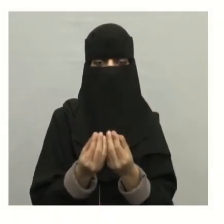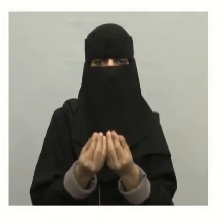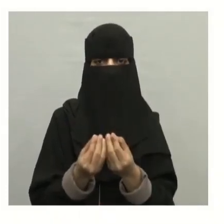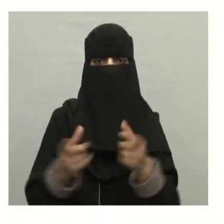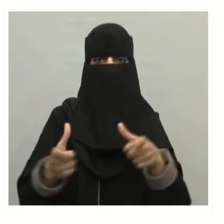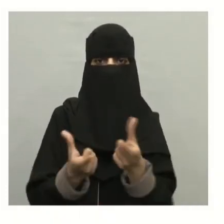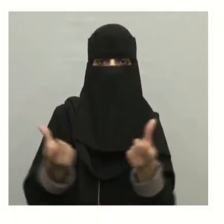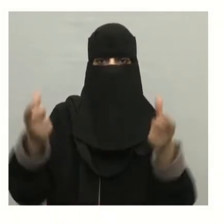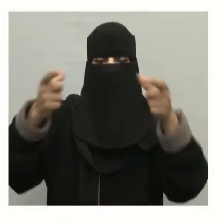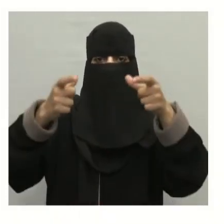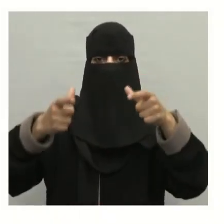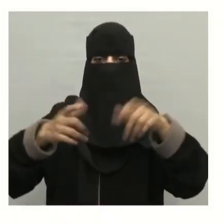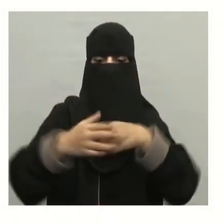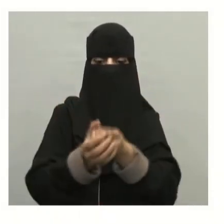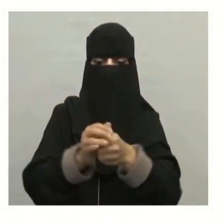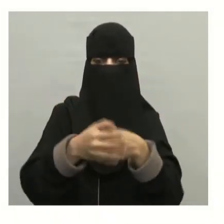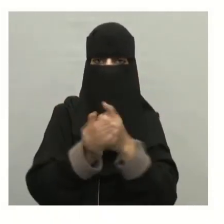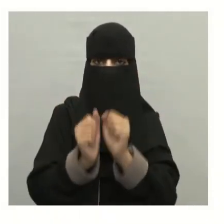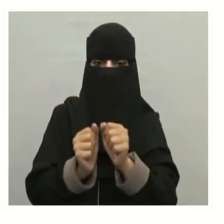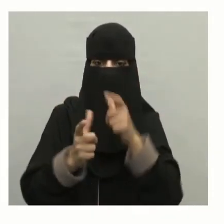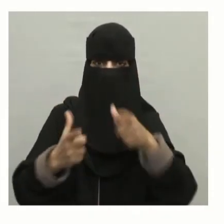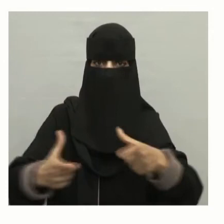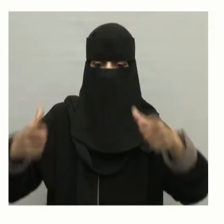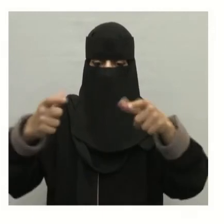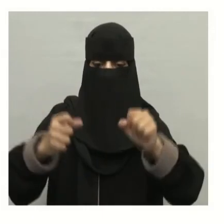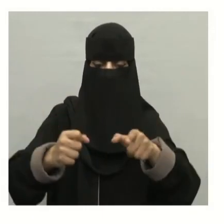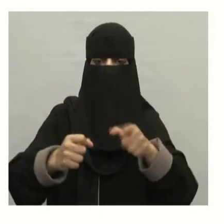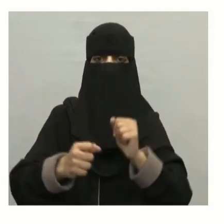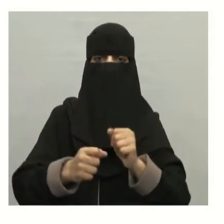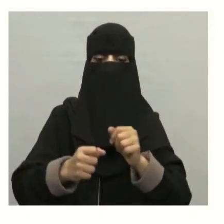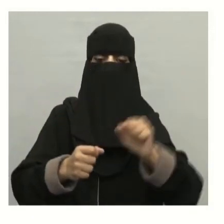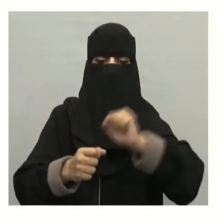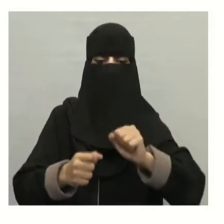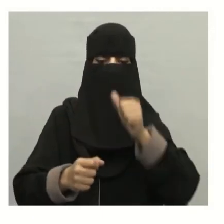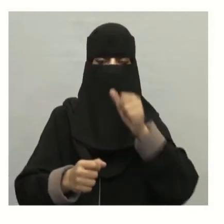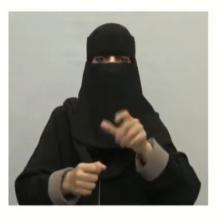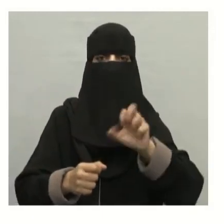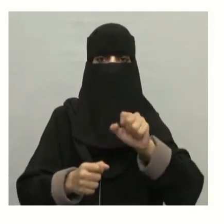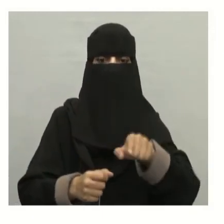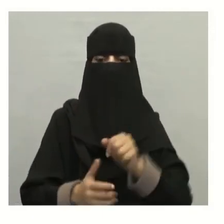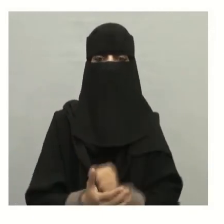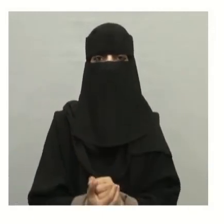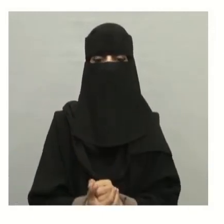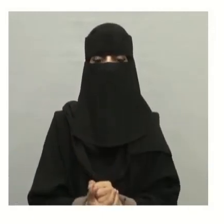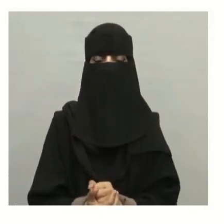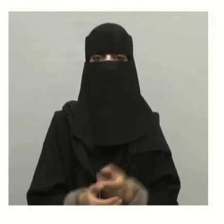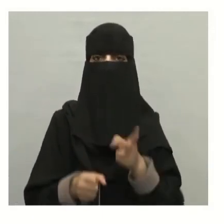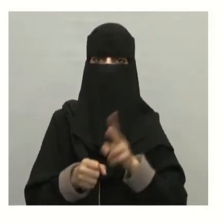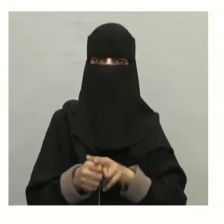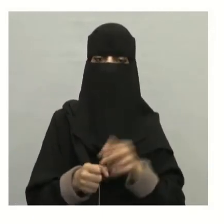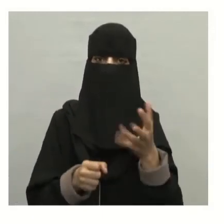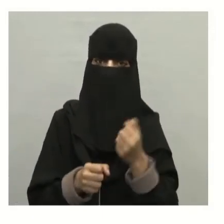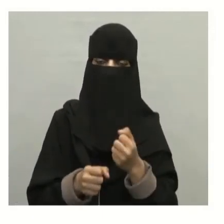الحوض من أماكن التراكم أو تكاثر الجراثيم، تنظيفه بالماء والصابون، وقد أستعين